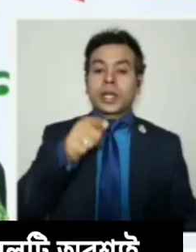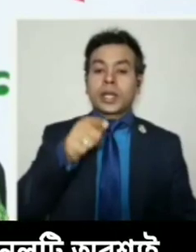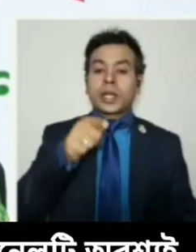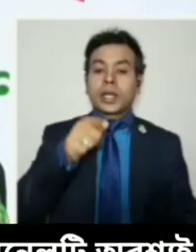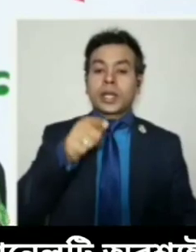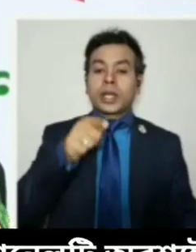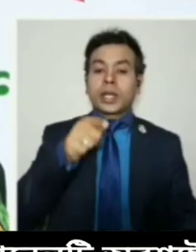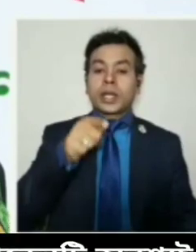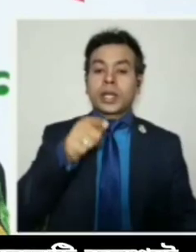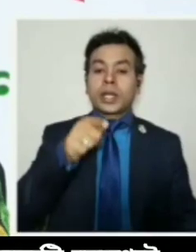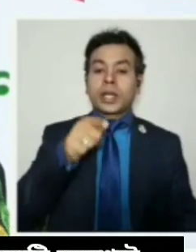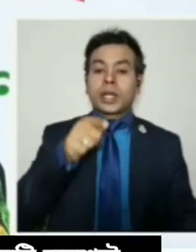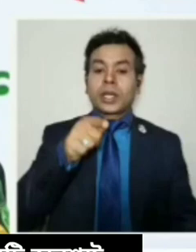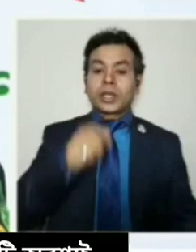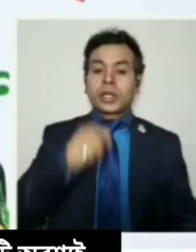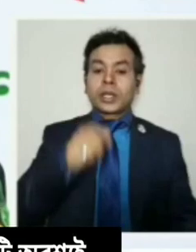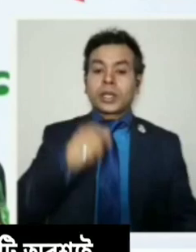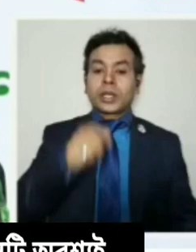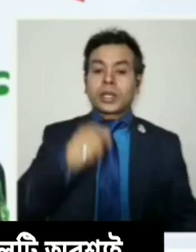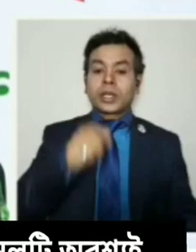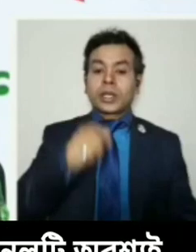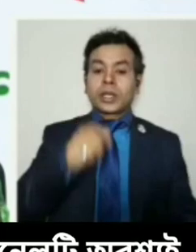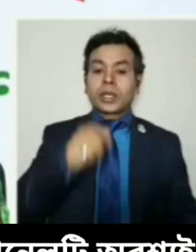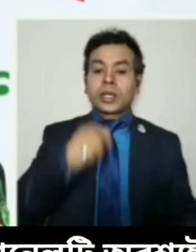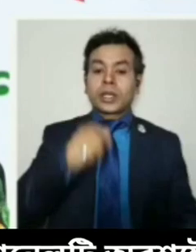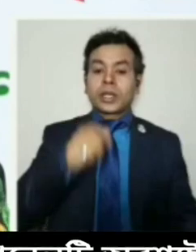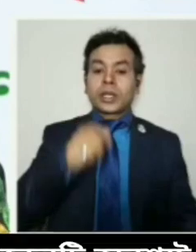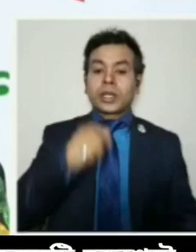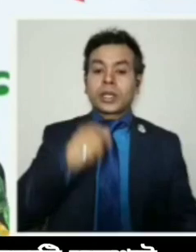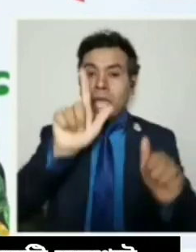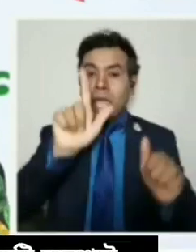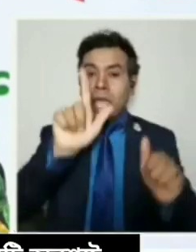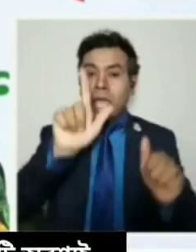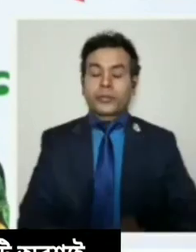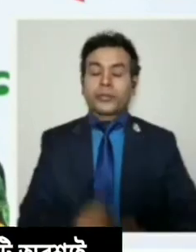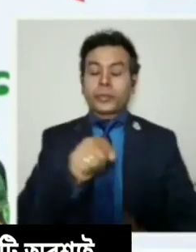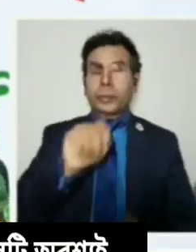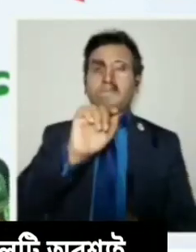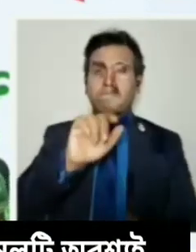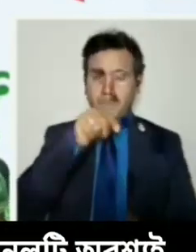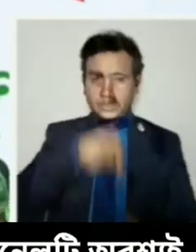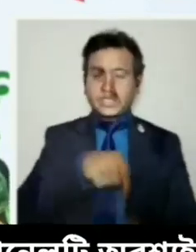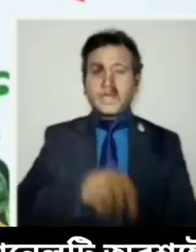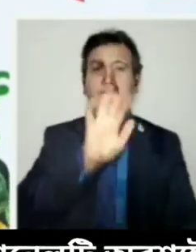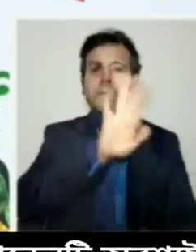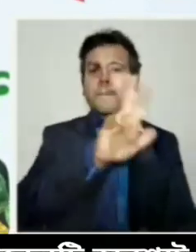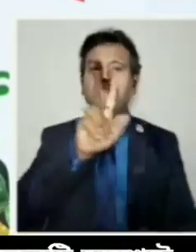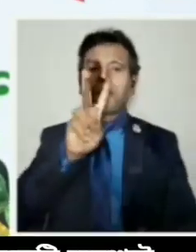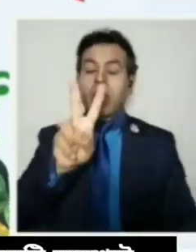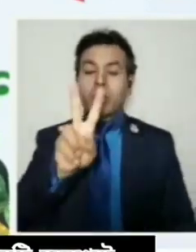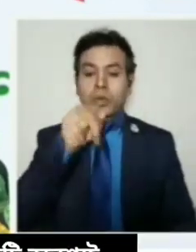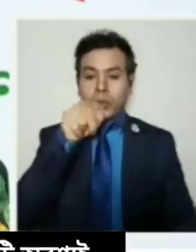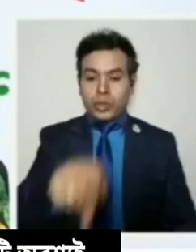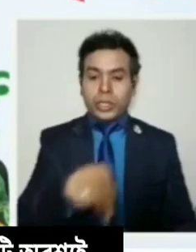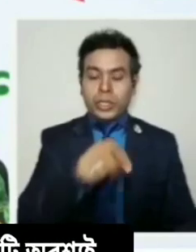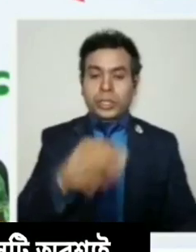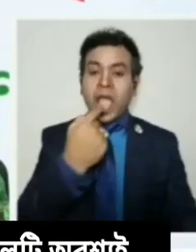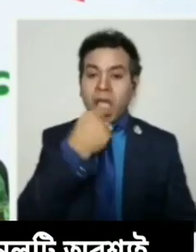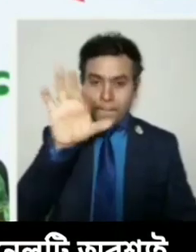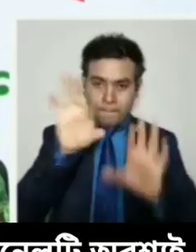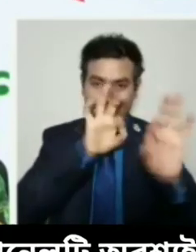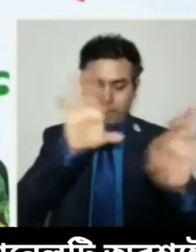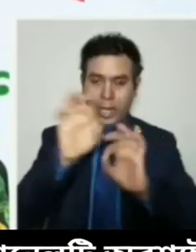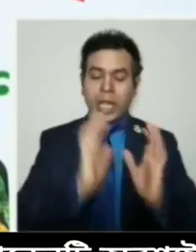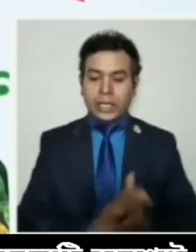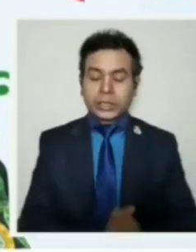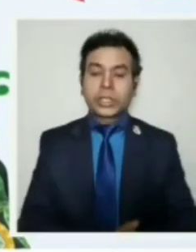এবং রিপোর্ট দেব। নতুন যেই ল্যাবগুলো চালু হয়েছে তাদের মধ্যে একটি হলো CSBF হেলথ সেন্টার ঢাকা,